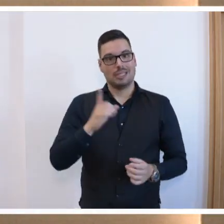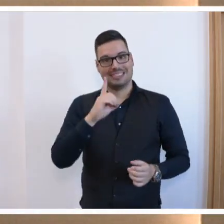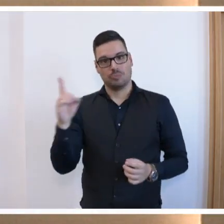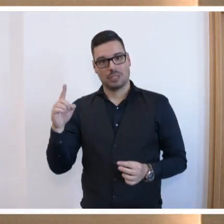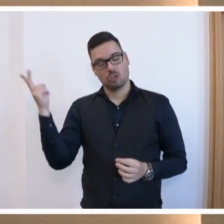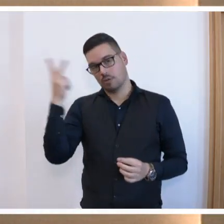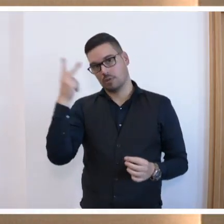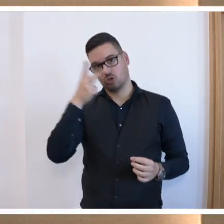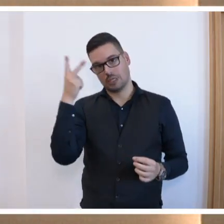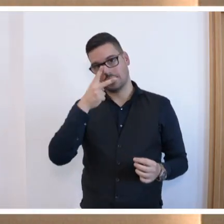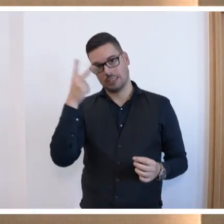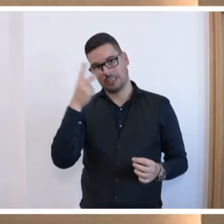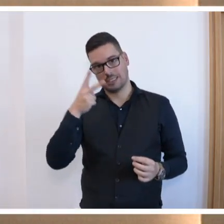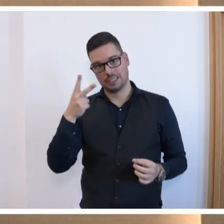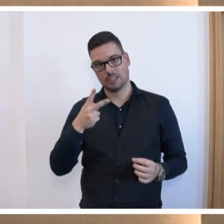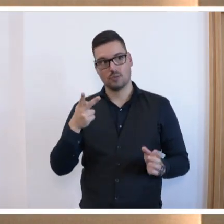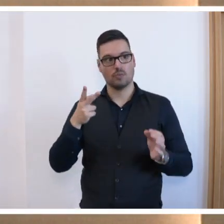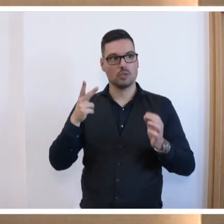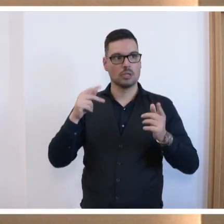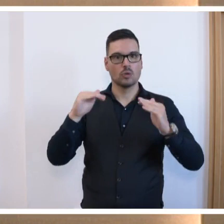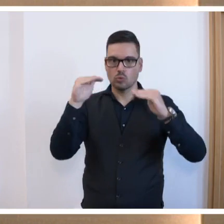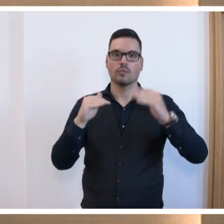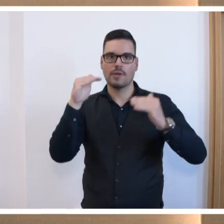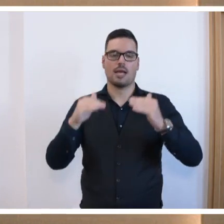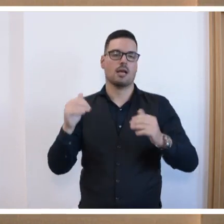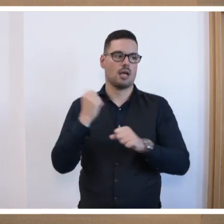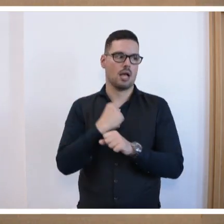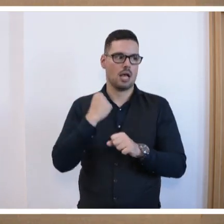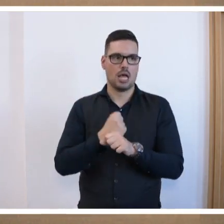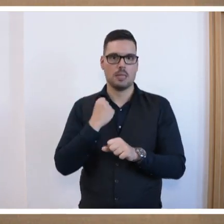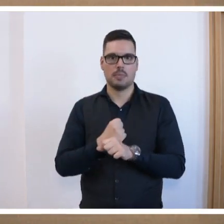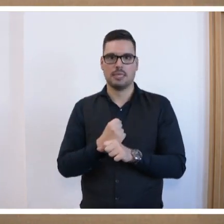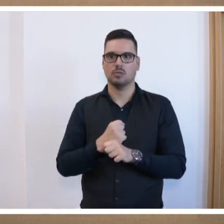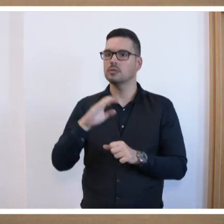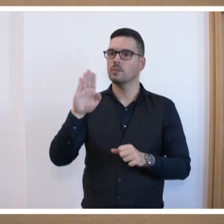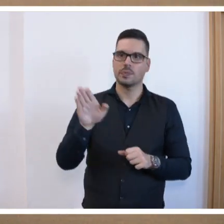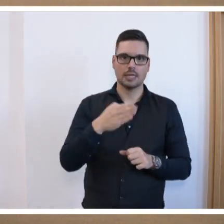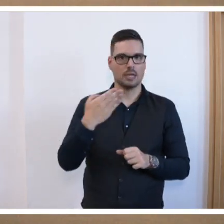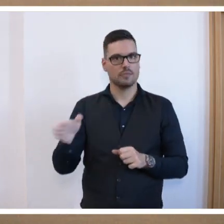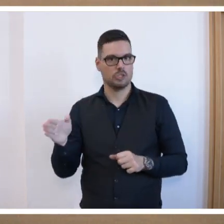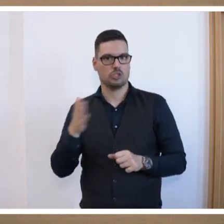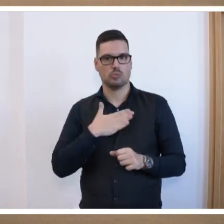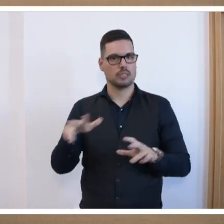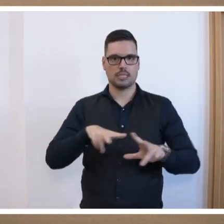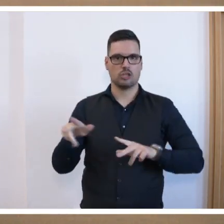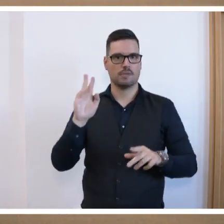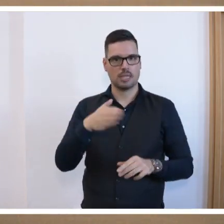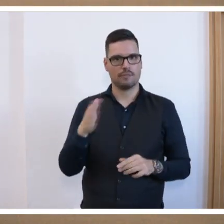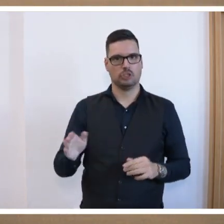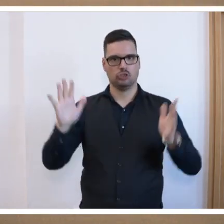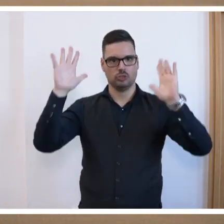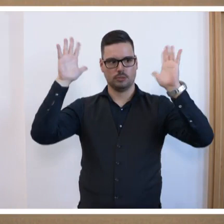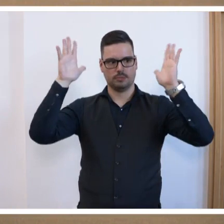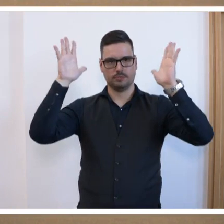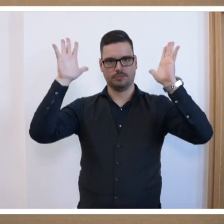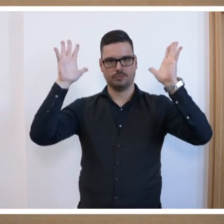sozialdemokratischen Verständnis von fairer Arbeit nicht in Einklang zu bringen und dürfen daher keinen Raum in unserer Gesellschaft haben.